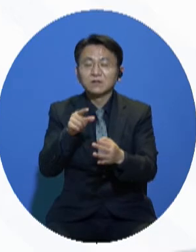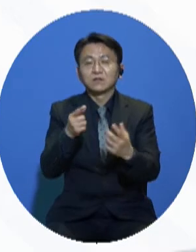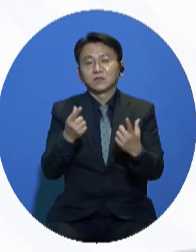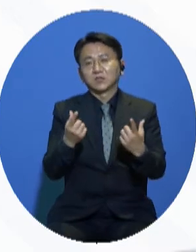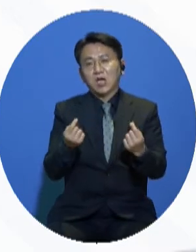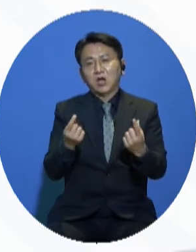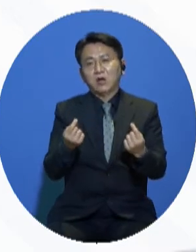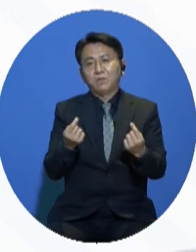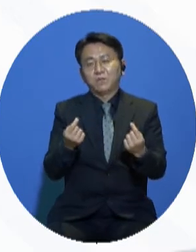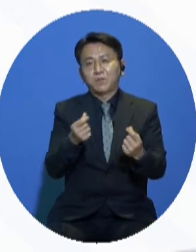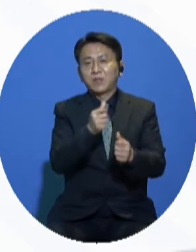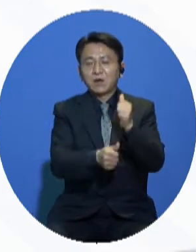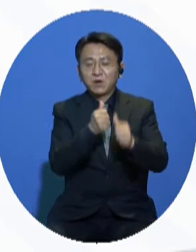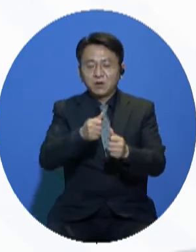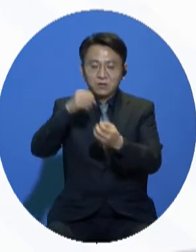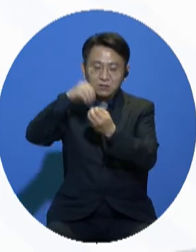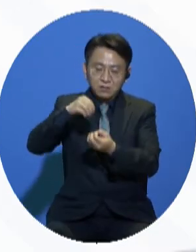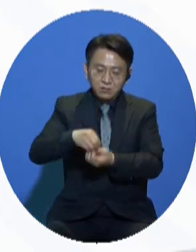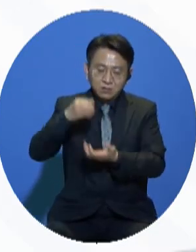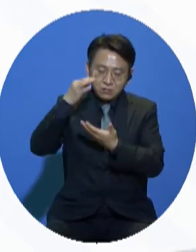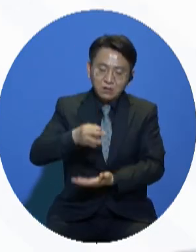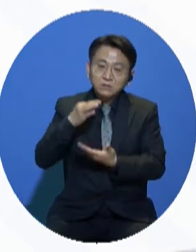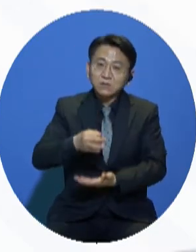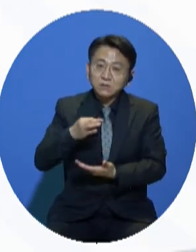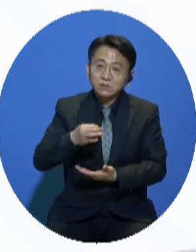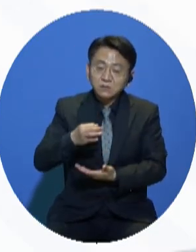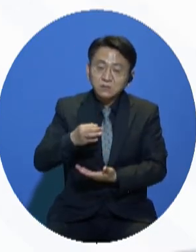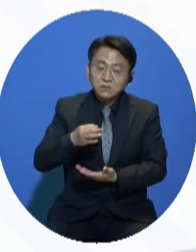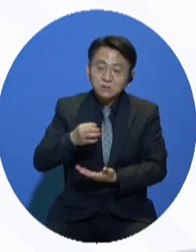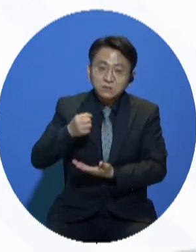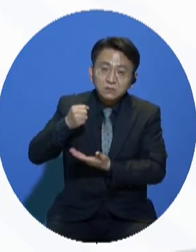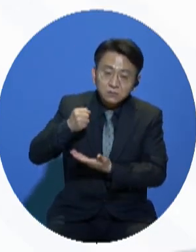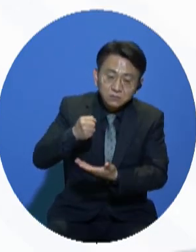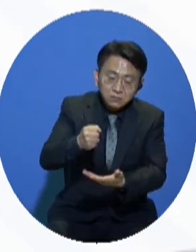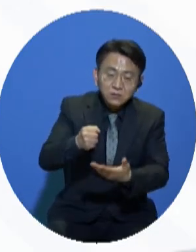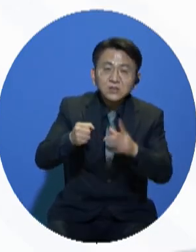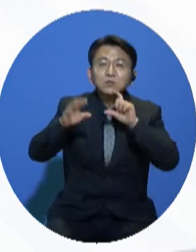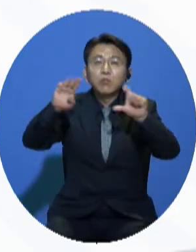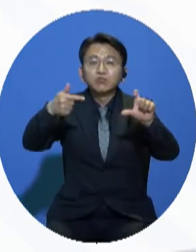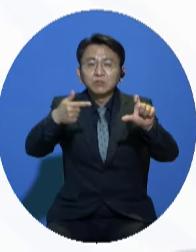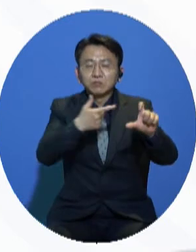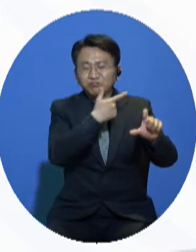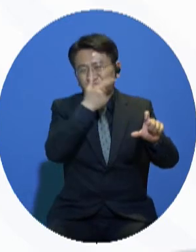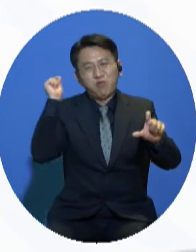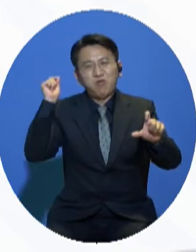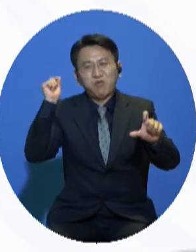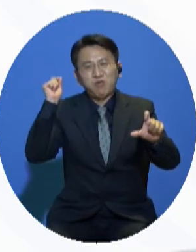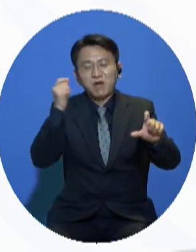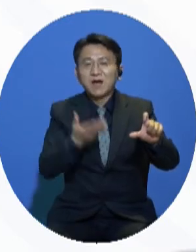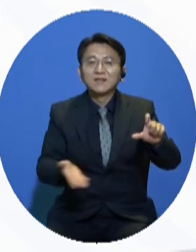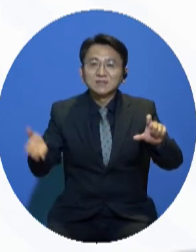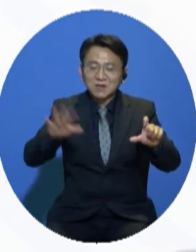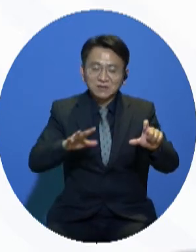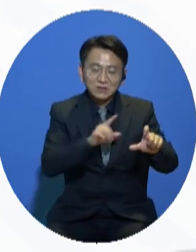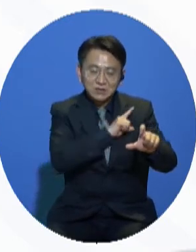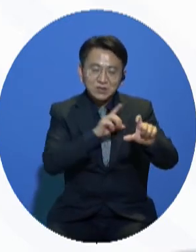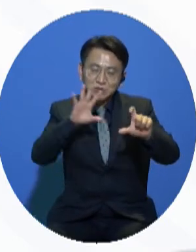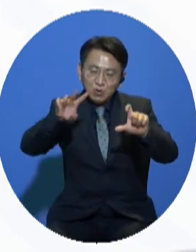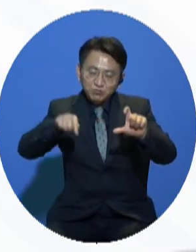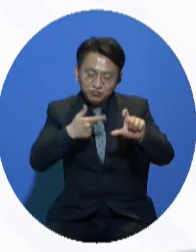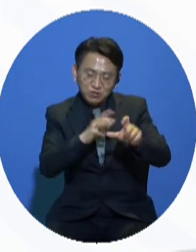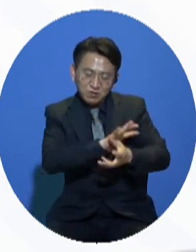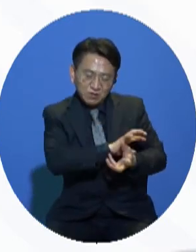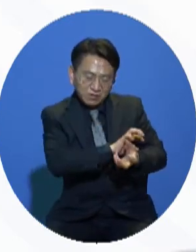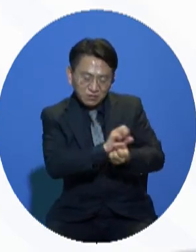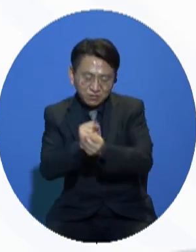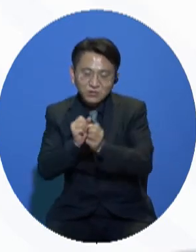같은 그런 대회가 남긴 유산에 대해서 이야기를 할 때 15분은 턱없이 부족합니다. 하지만 그래도 제가 최선을